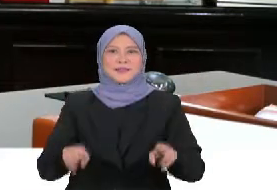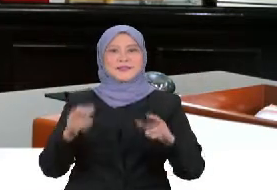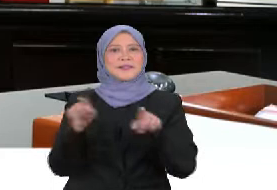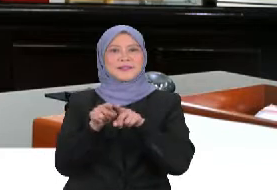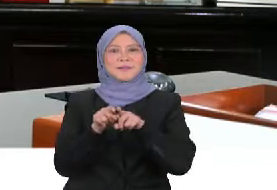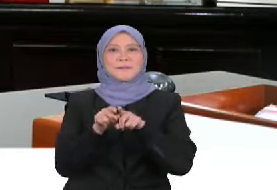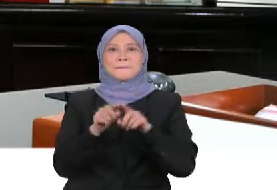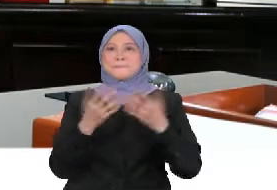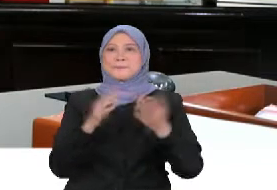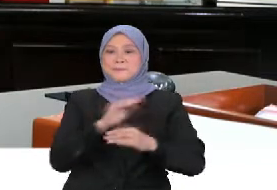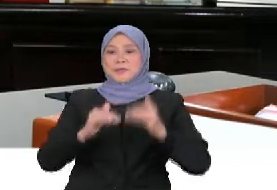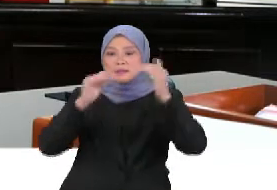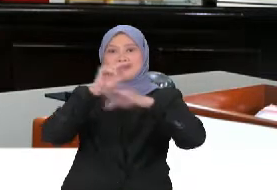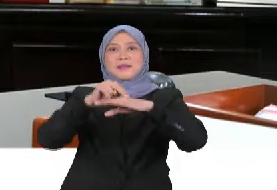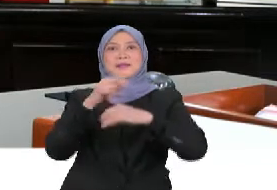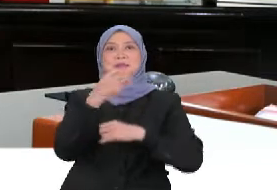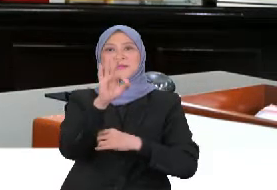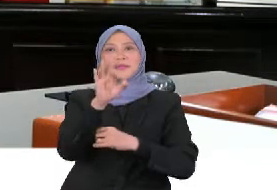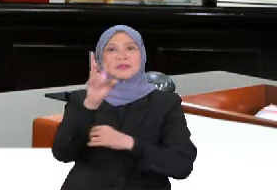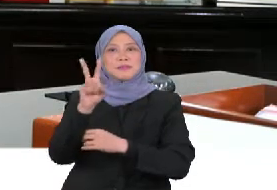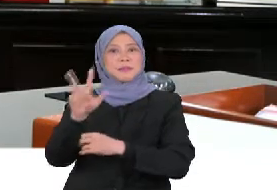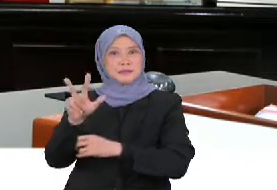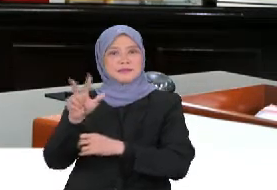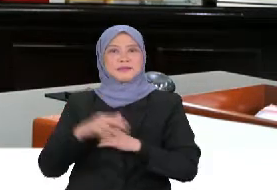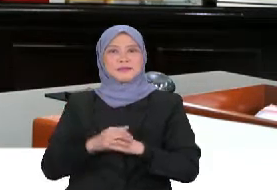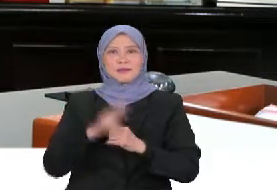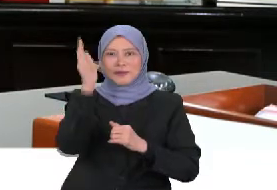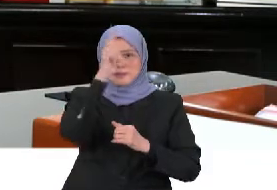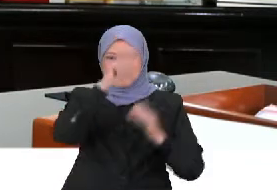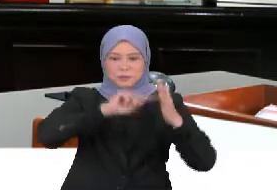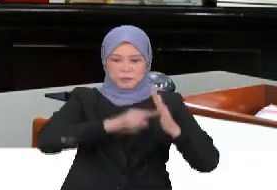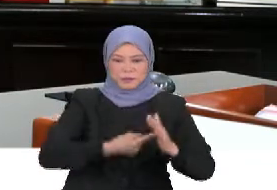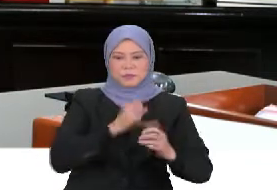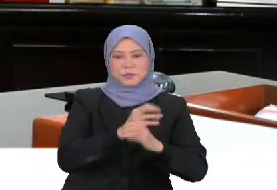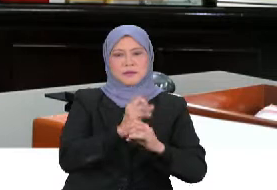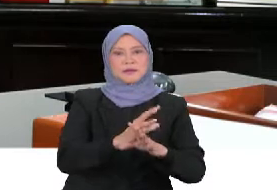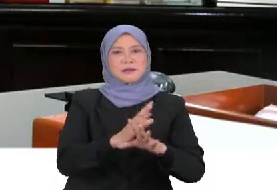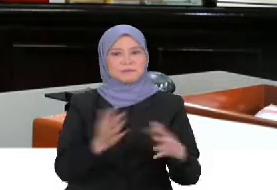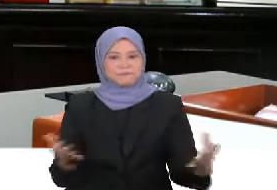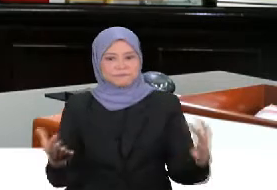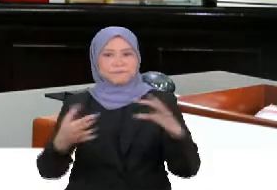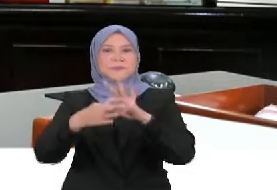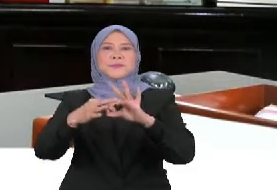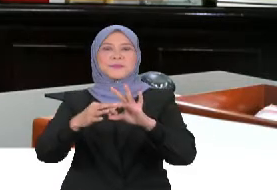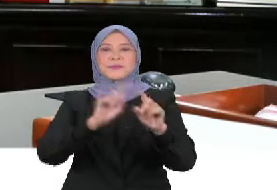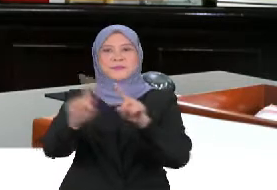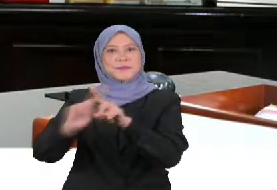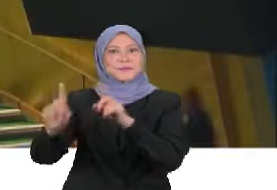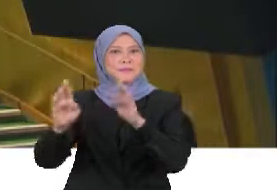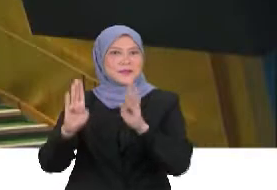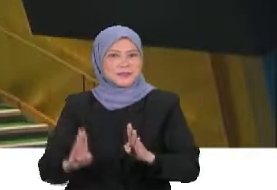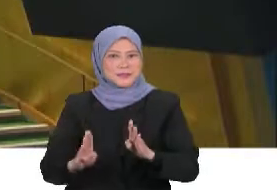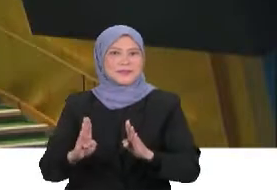sebagai bahasa kebangsaan pada tahun 1963. Semasa kerajaan memulakan usaha untuk menyatupadukan rakyat berbilang kaum di negara